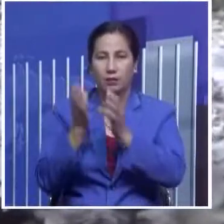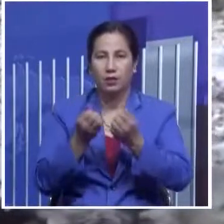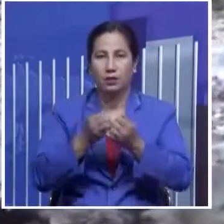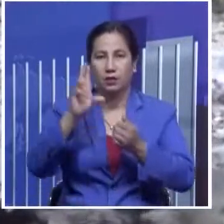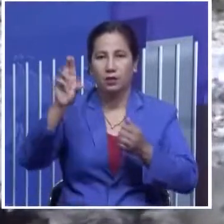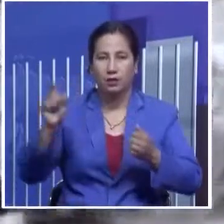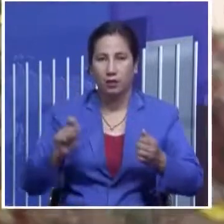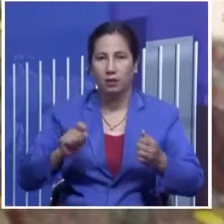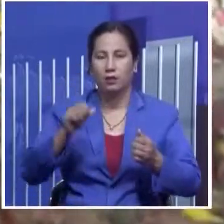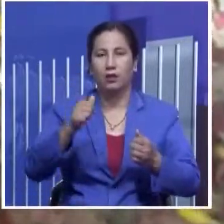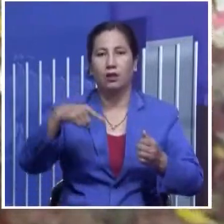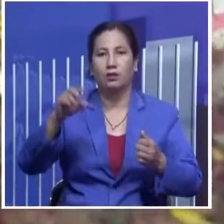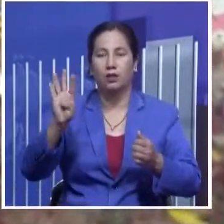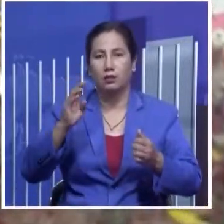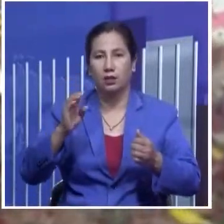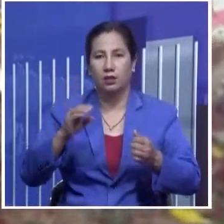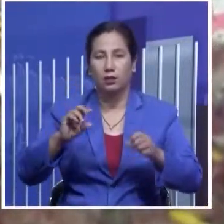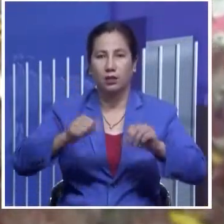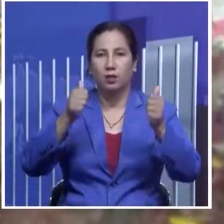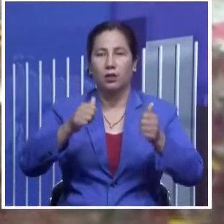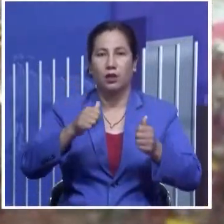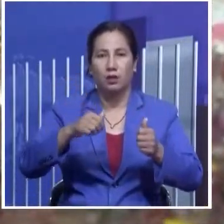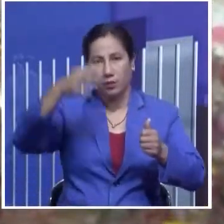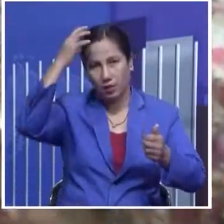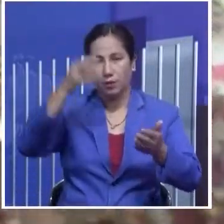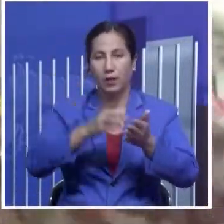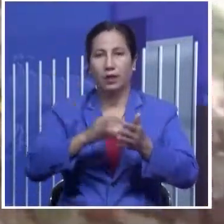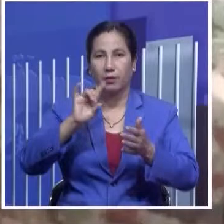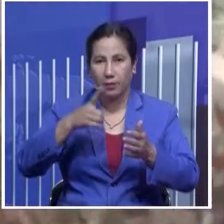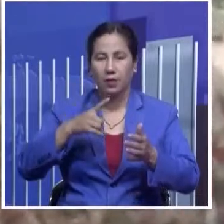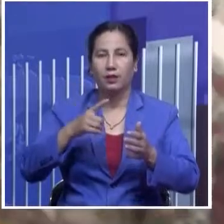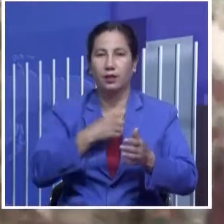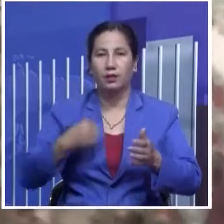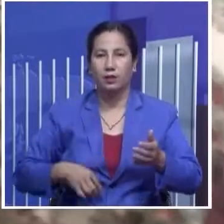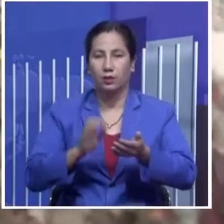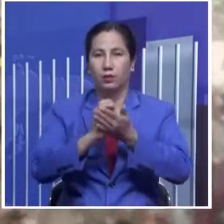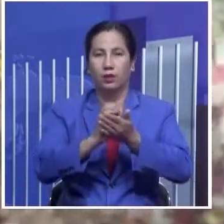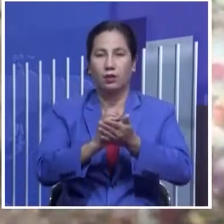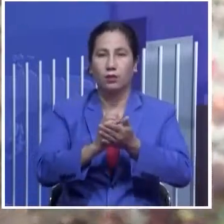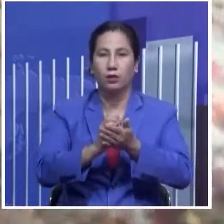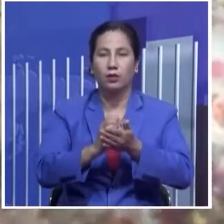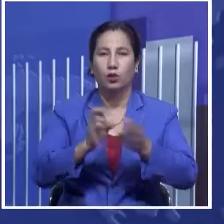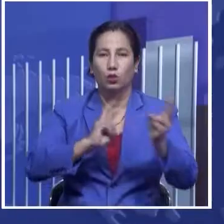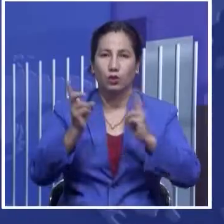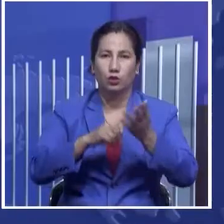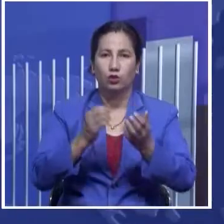दैलेखमा अन्वेषण सफल भएमा पाल्पामा पनि चिनको सहयोगमा अन्वेषणको काम सुरु हुने विभागले जनाएको छ।